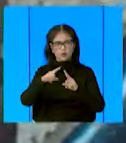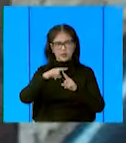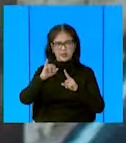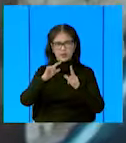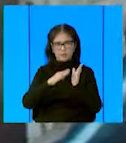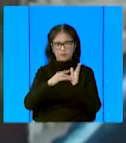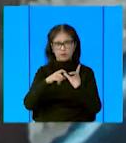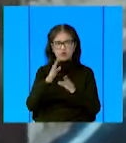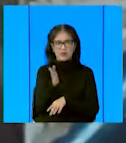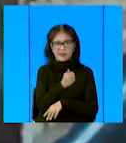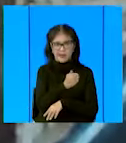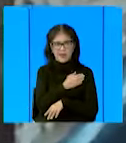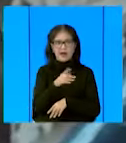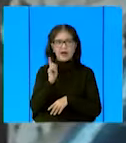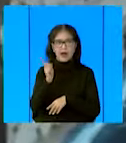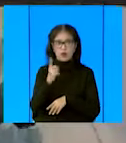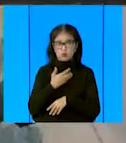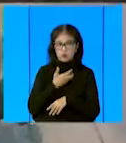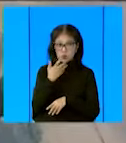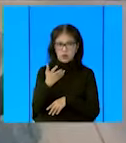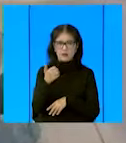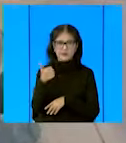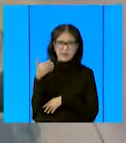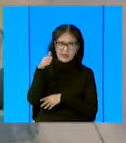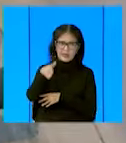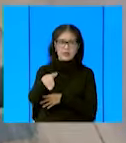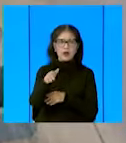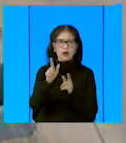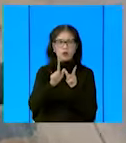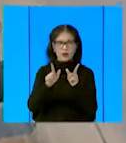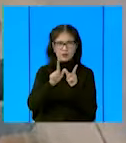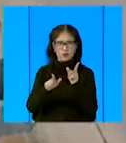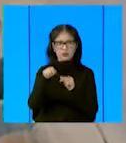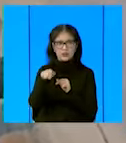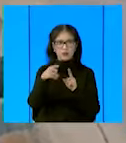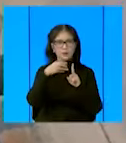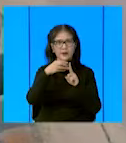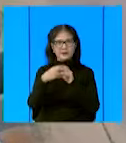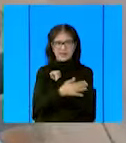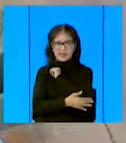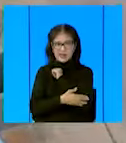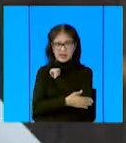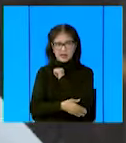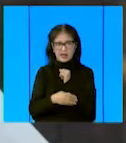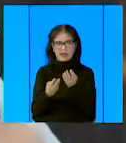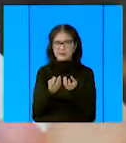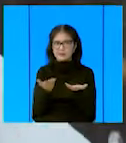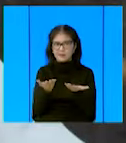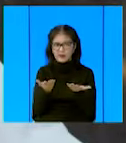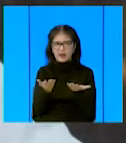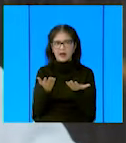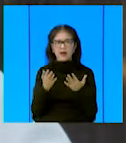Nah, bagi Anda pecinta kuliner olahan daging kambing, bisa mengunjungi resto yang ada di jalur utama Banjarnegara Wonosobo, tepatnya di Prigi,